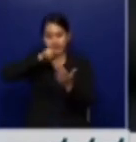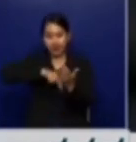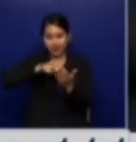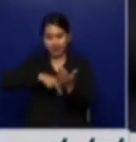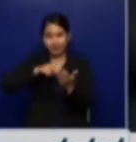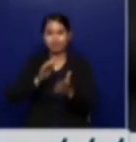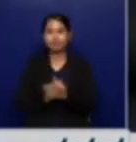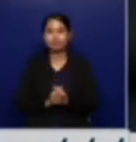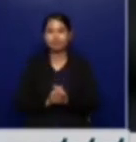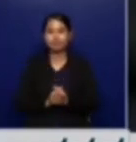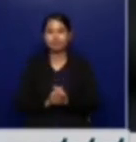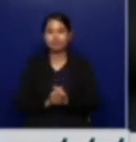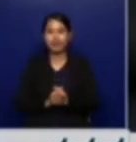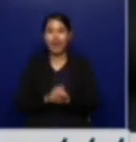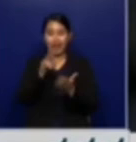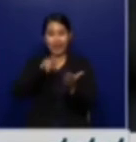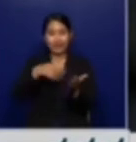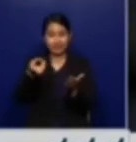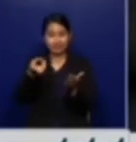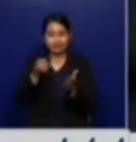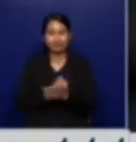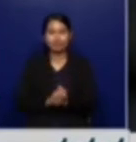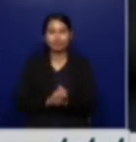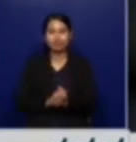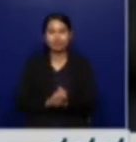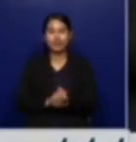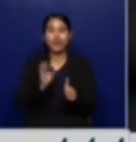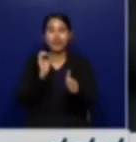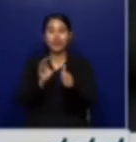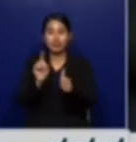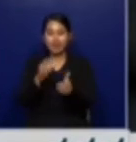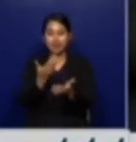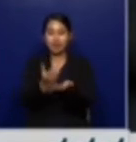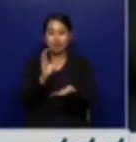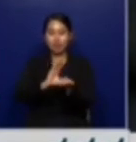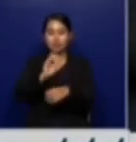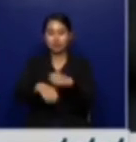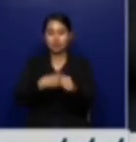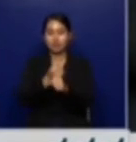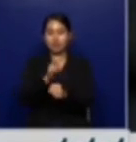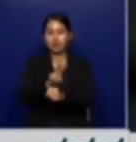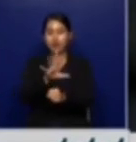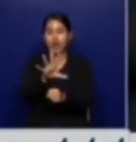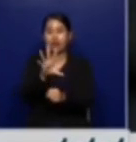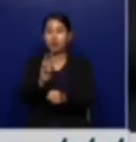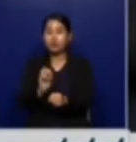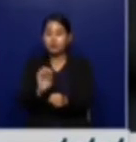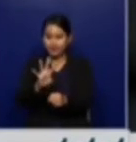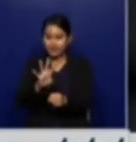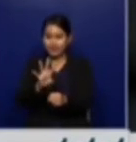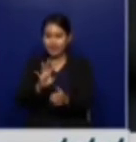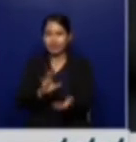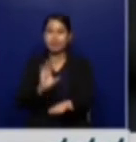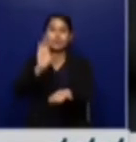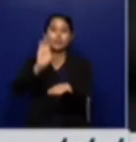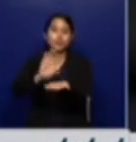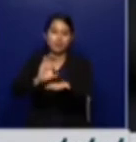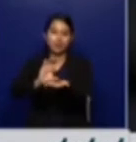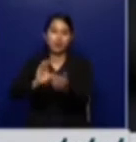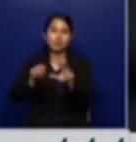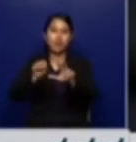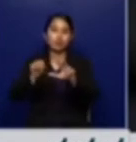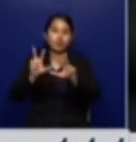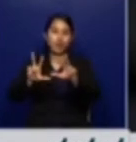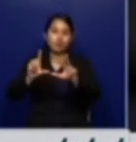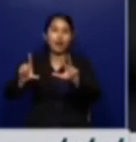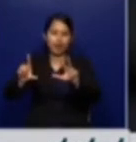นะครับเขาเสนอแนะว่างบประมาณปี64นะครับควรจะคงเม็ดเงิน 3.3 ล้านล้าน